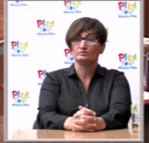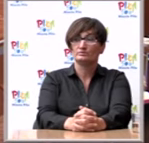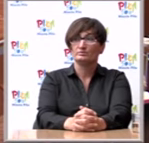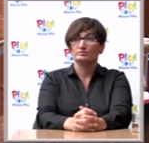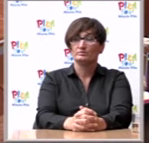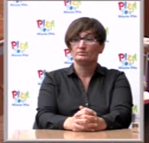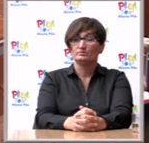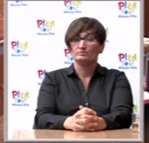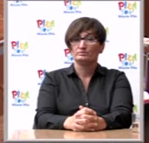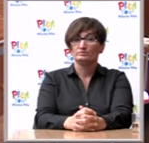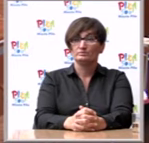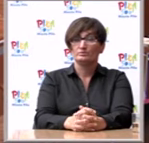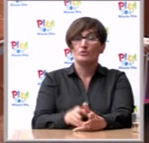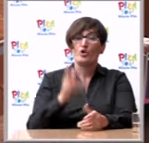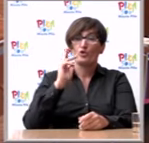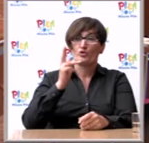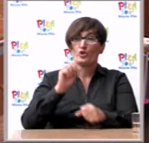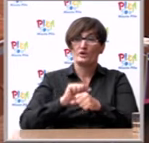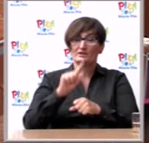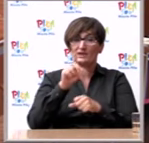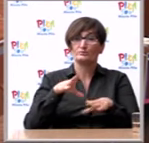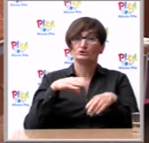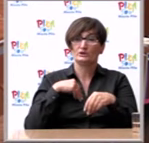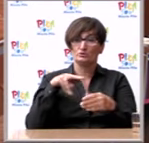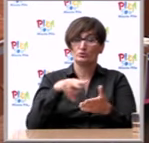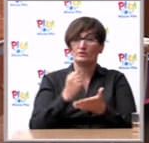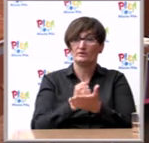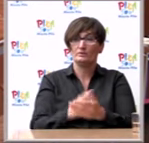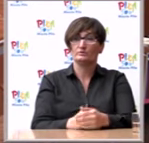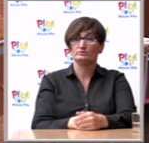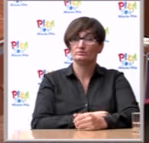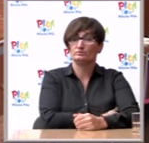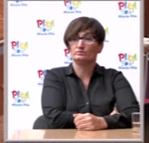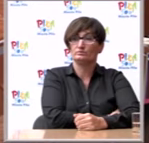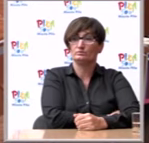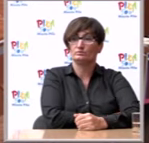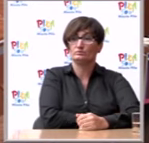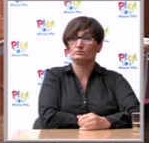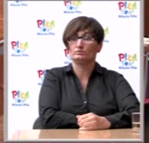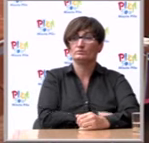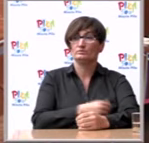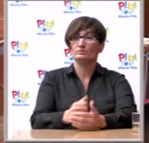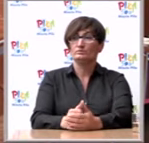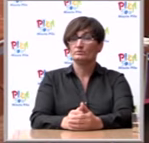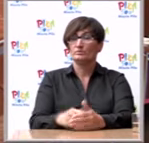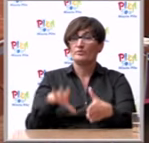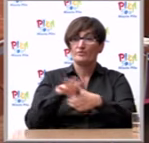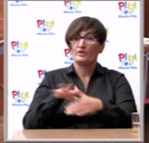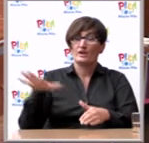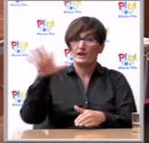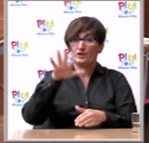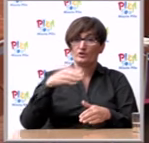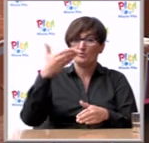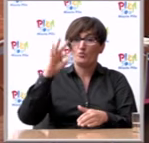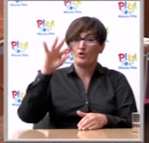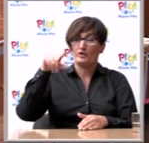Kto z pań i panów radnych jest za przyjęciem uchwały w sprawie przystąpienia do sporządzenia miejscowego planu zagospodarowania przestrzennego miasta Piły w rejonie Motylewa, ulica